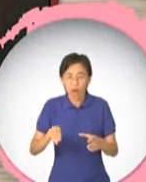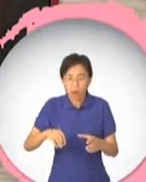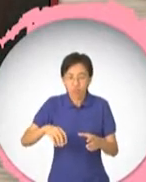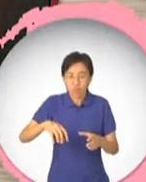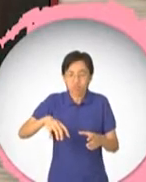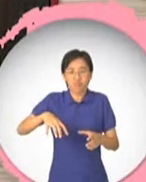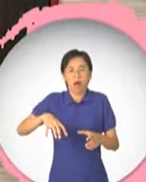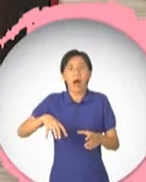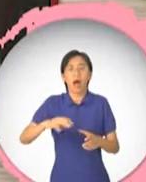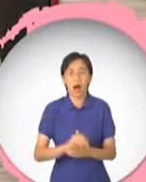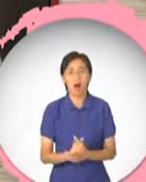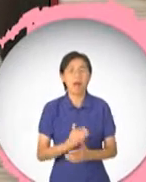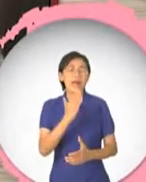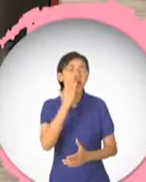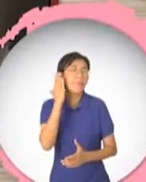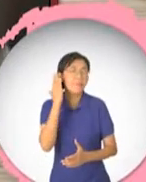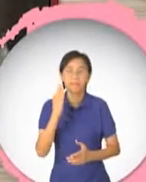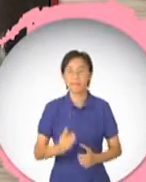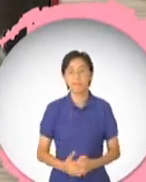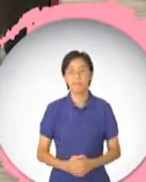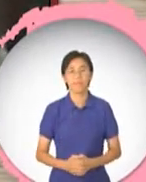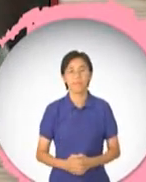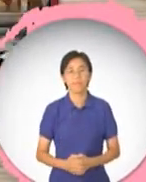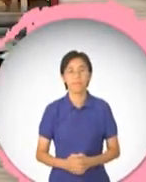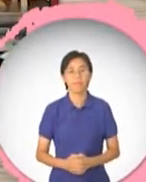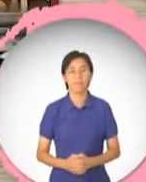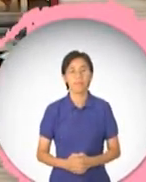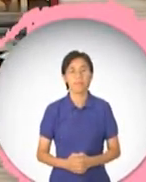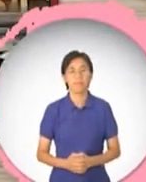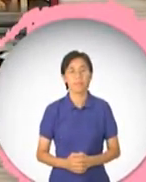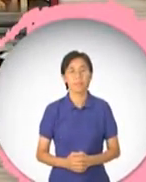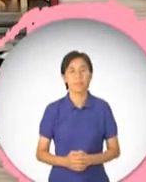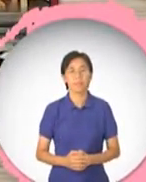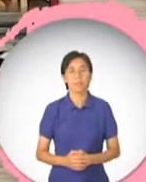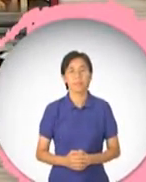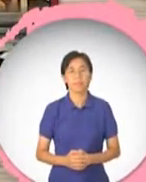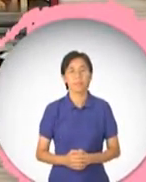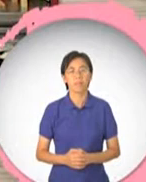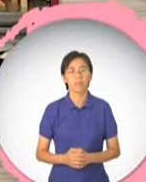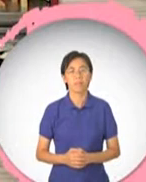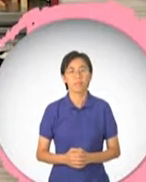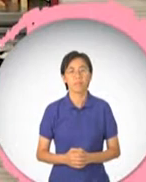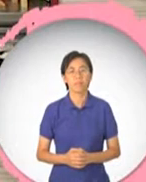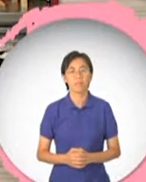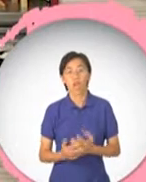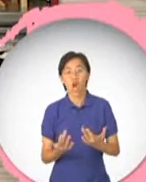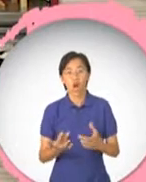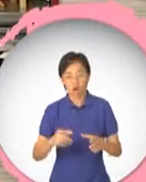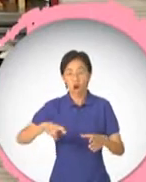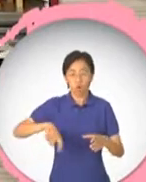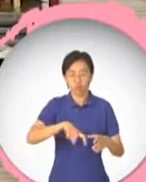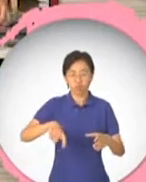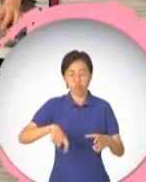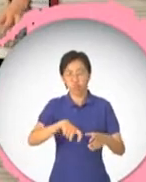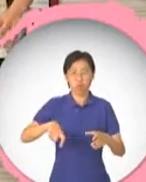ษณะที่เนียนมากขึ้นนะคะค่ะระหว่างที่รอตัวก้อนโดที่เริ่มจะได้ที่แล้วนะคะ